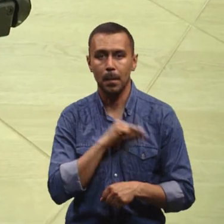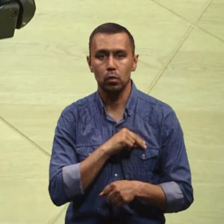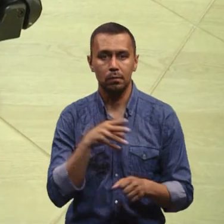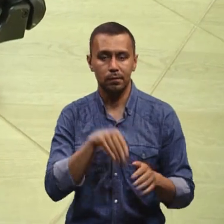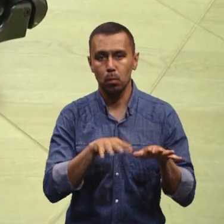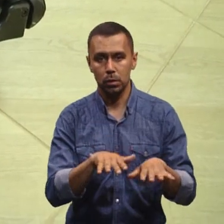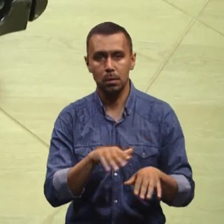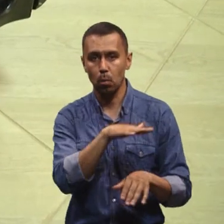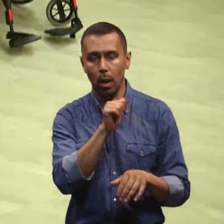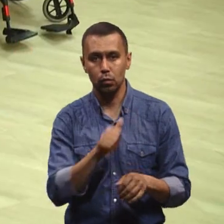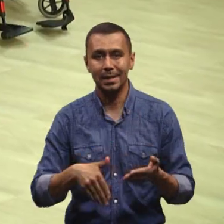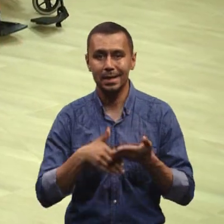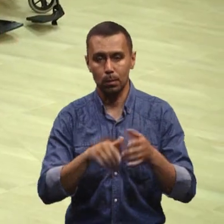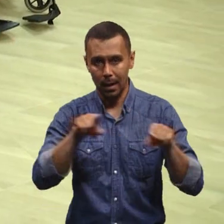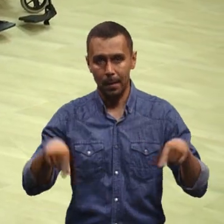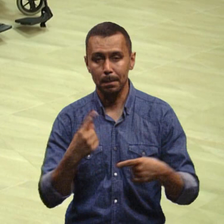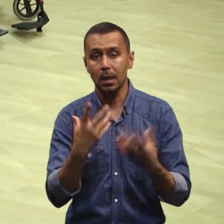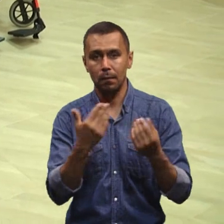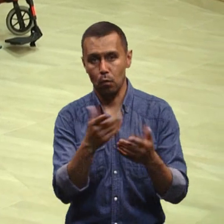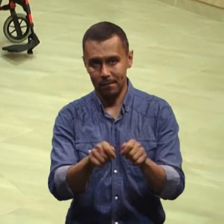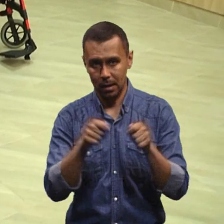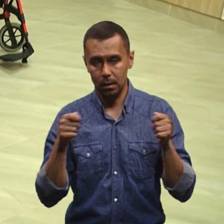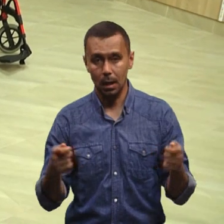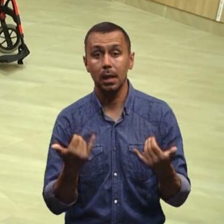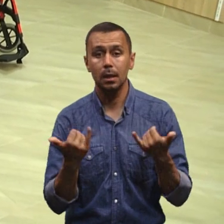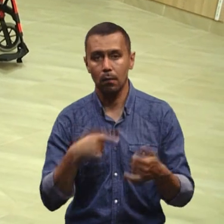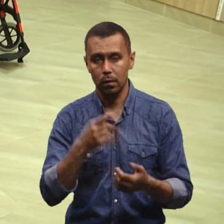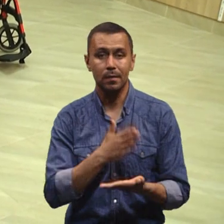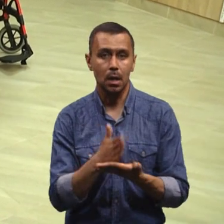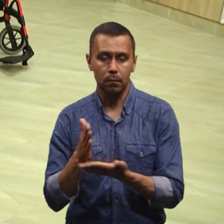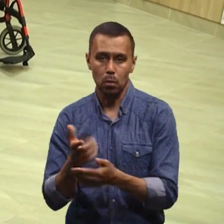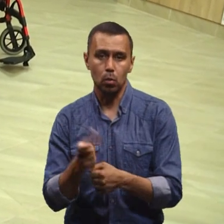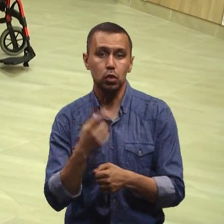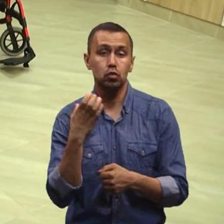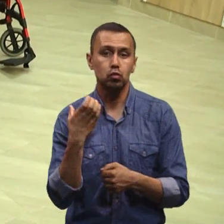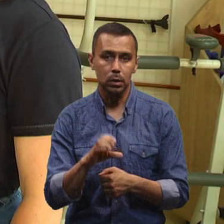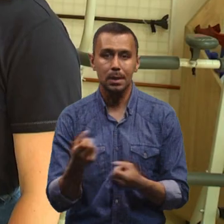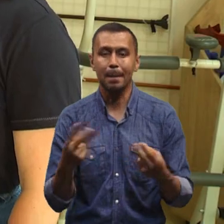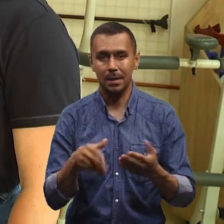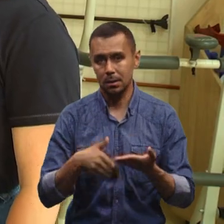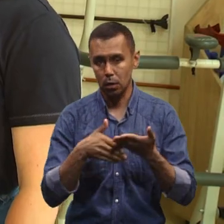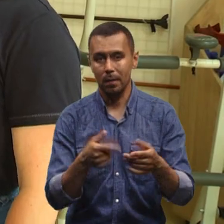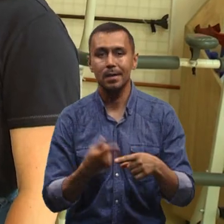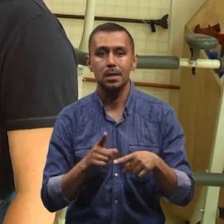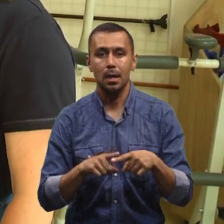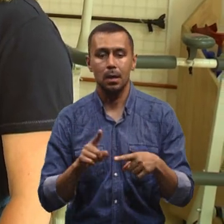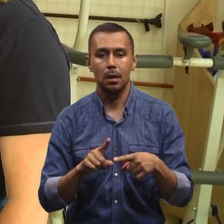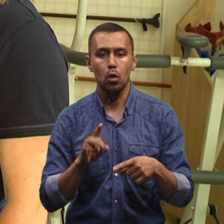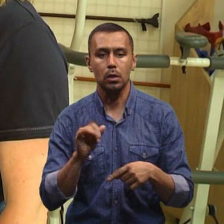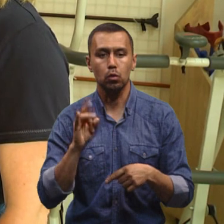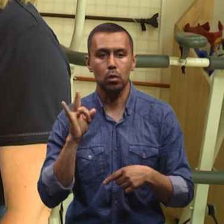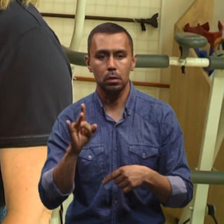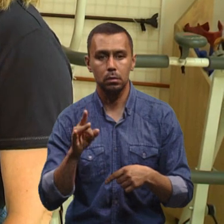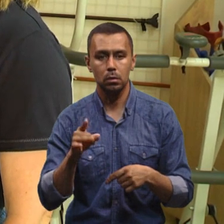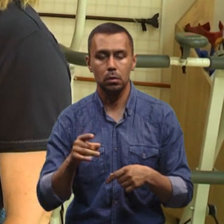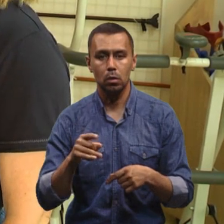пункті прокату засобів реабілітації з перших днів його відкриття. Нині, каже, в наявності понад сотня спецзасобів. Це і ролатори,